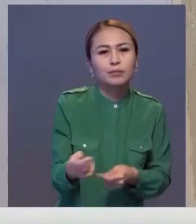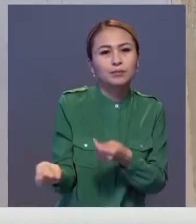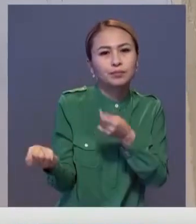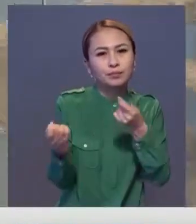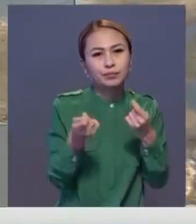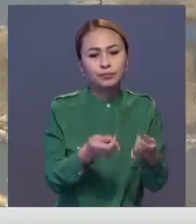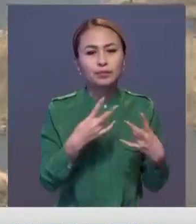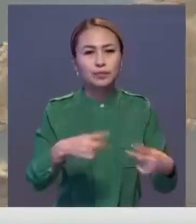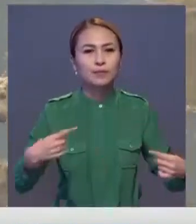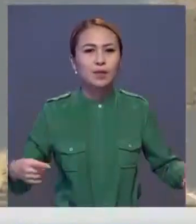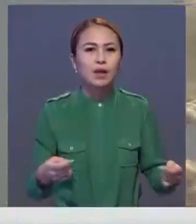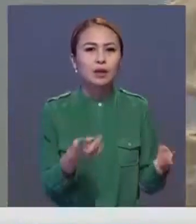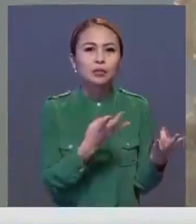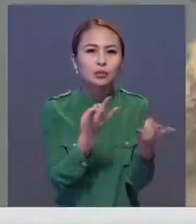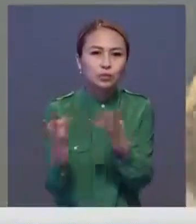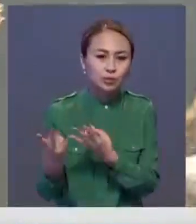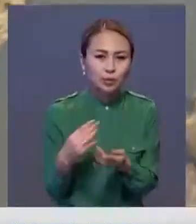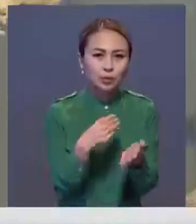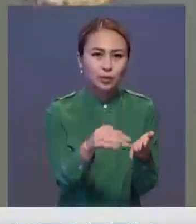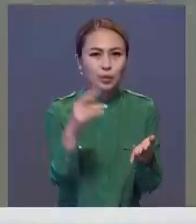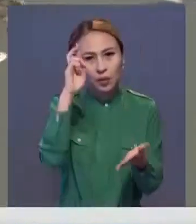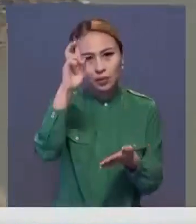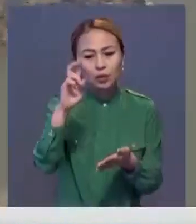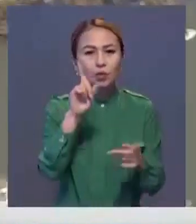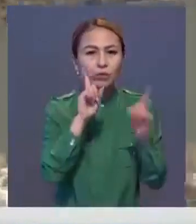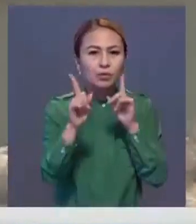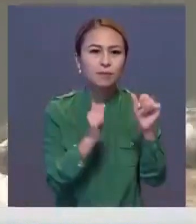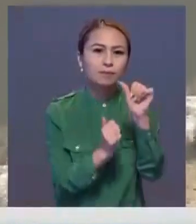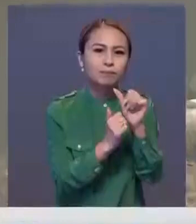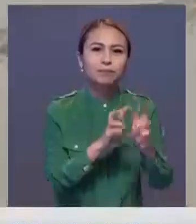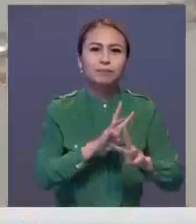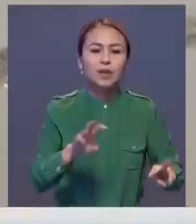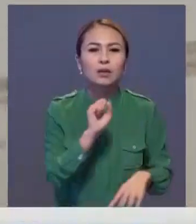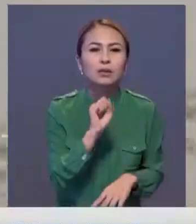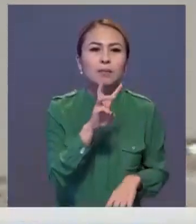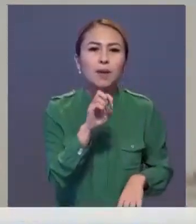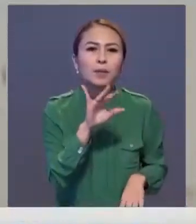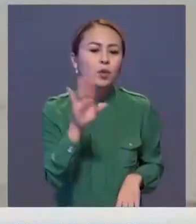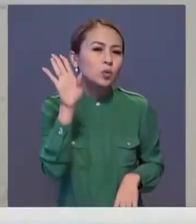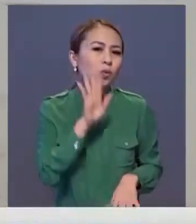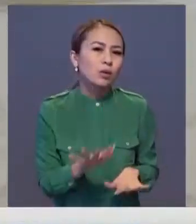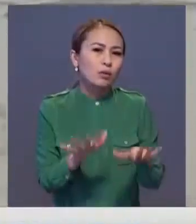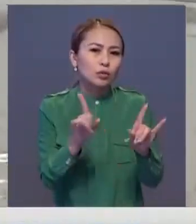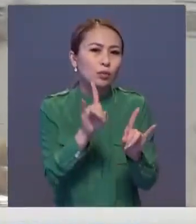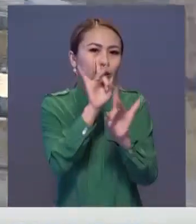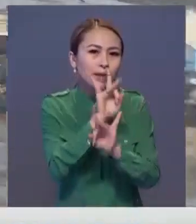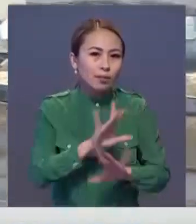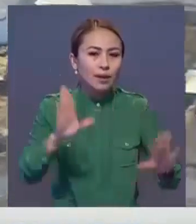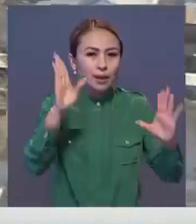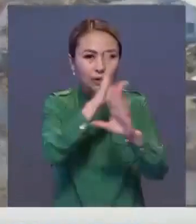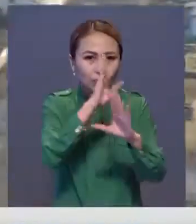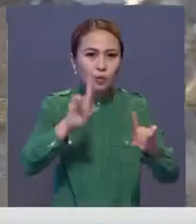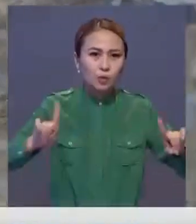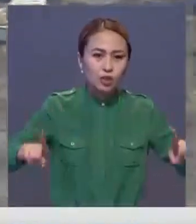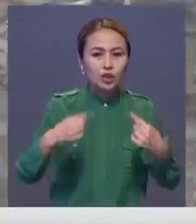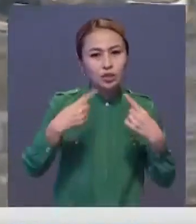тоннадан астам инертті материал әзірленген. Үкімет отырысының соңында премьер-министр Асқар Мамин су тасқынын болдырмау мақсатында